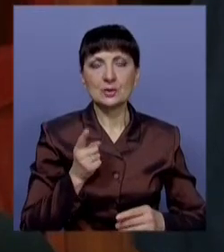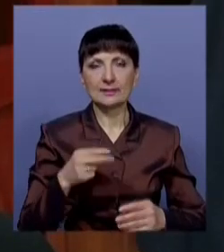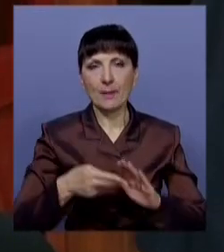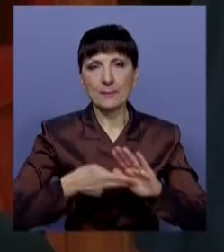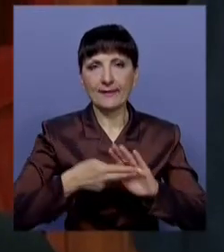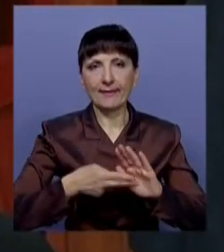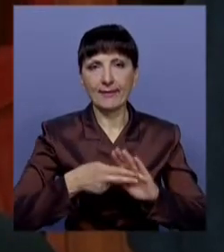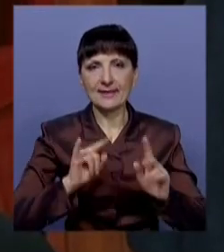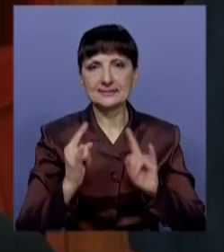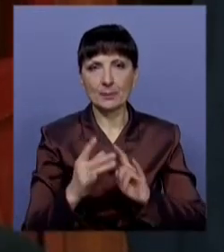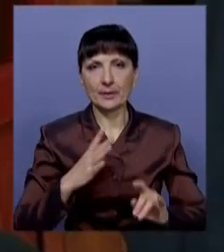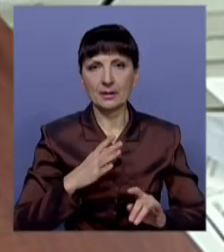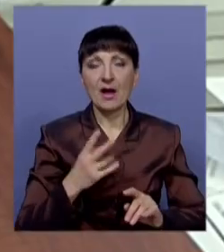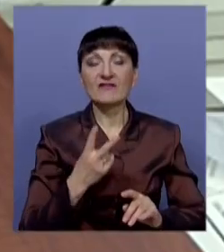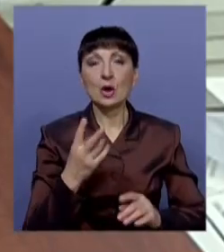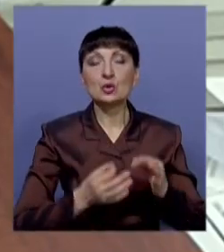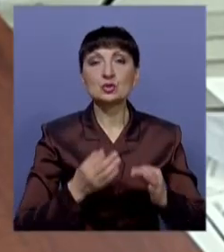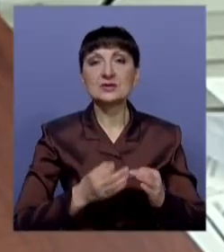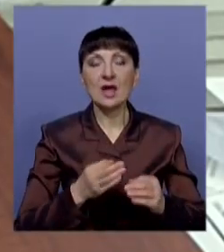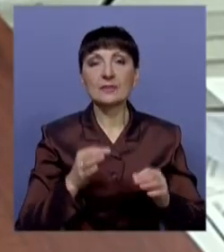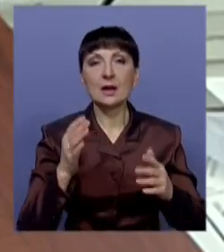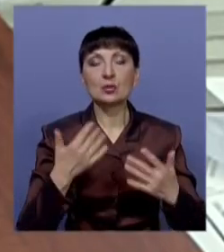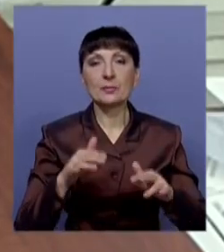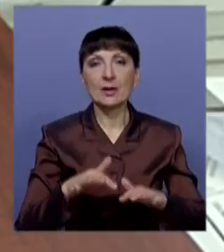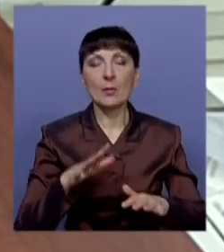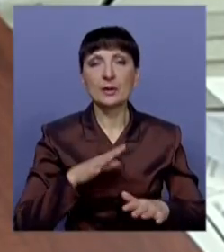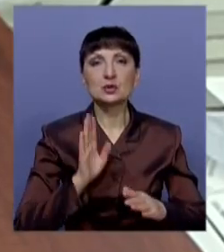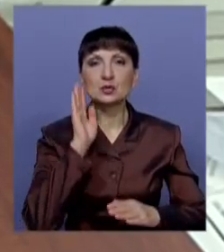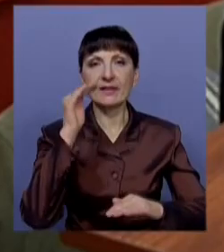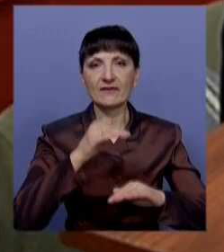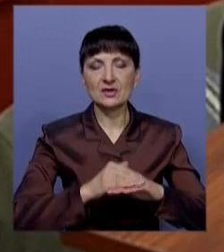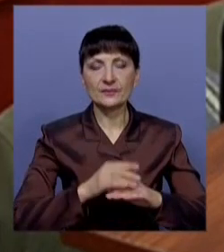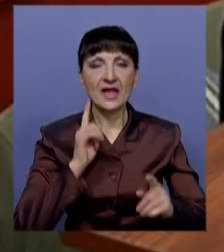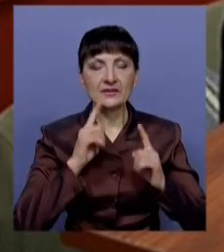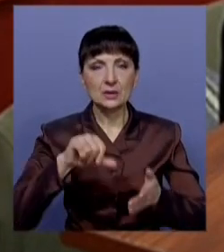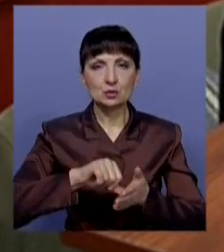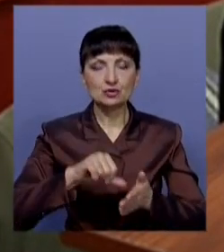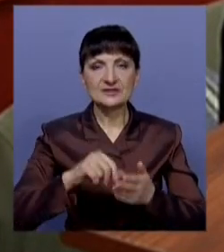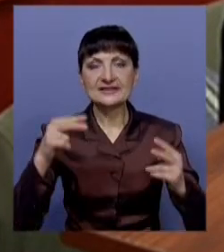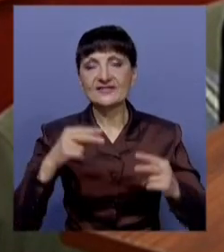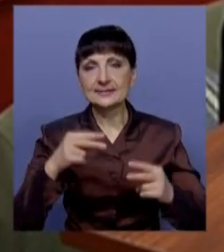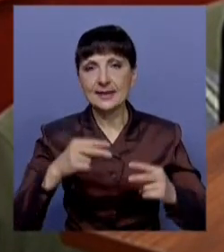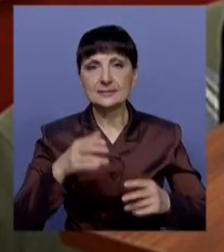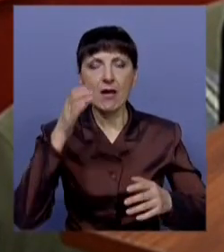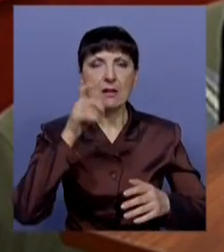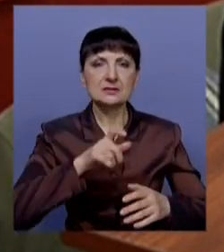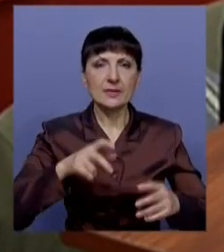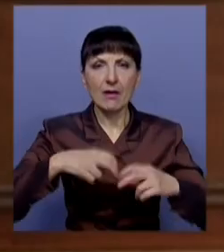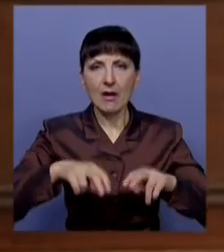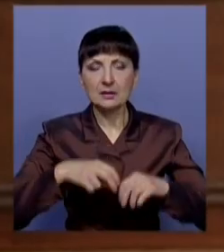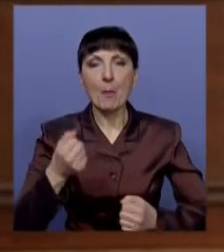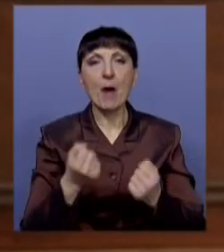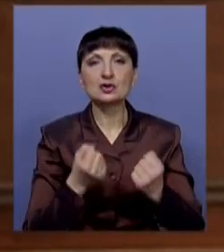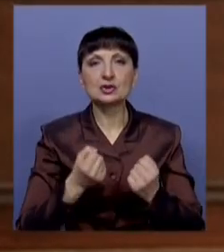переезде станции Шамалган. Второе судебное слушание длилось с утра до вечера. В заседании участвовали свидетели, эксперты, машинист и